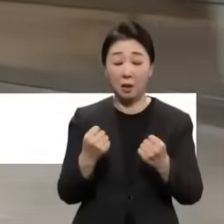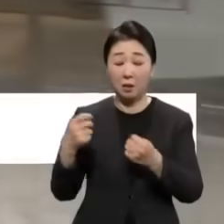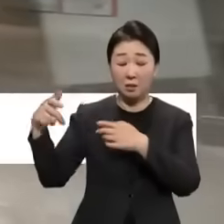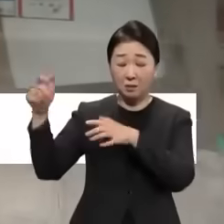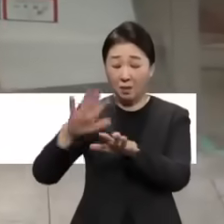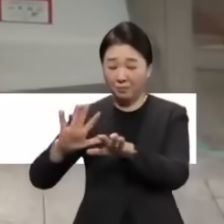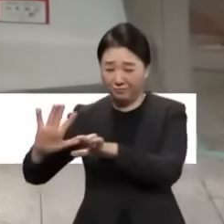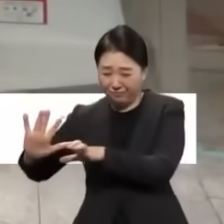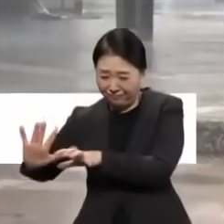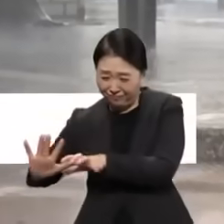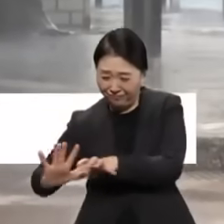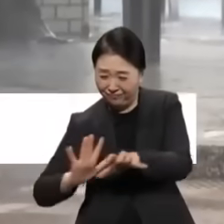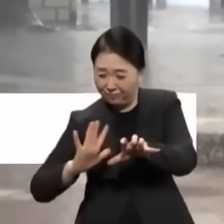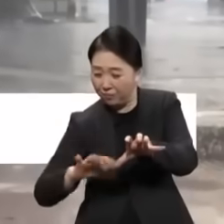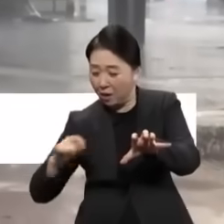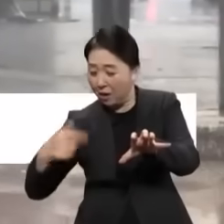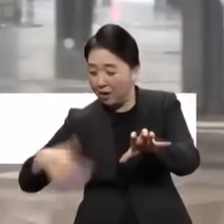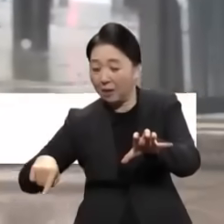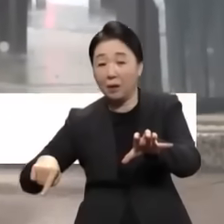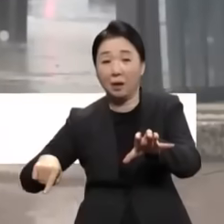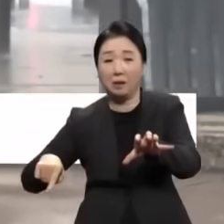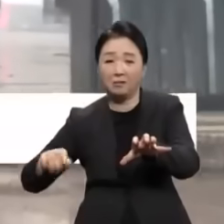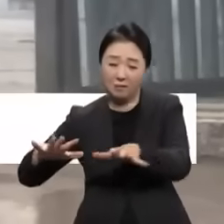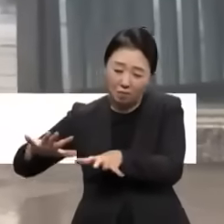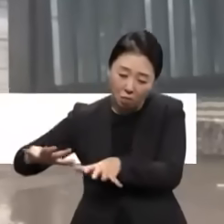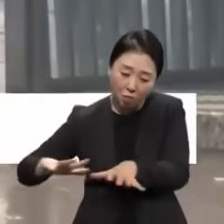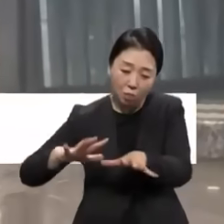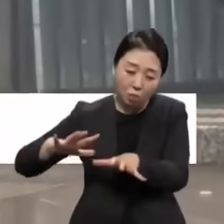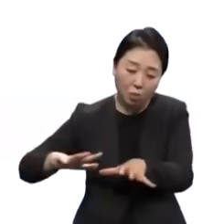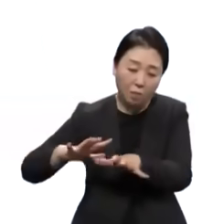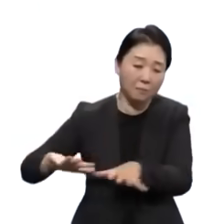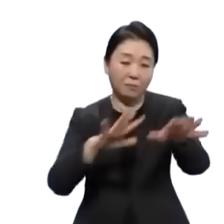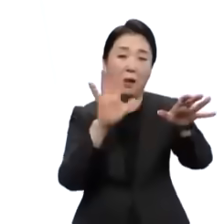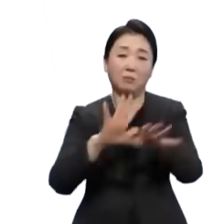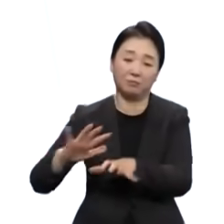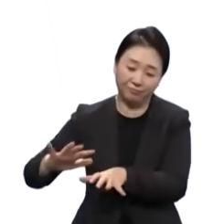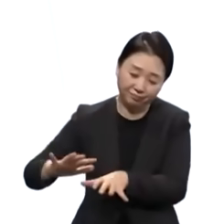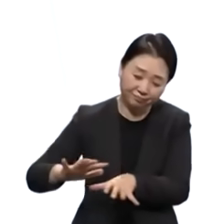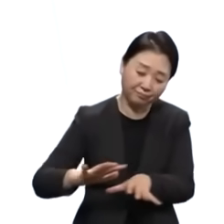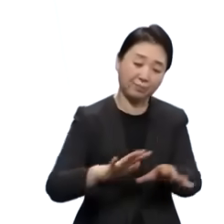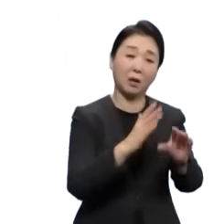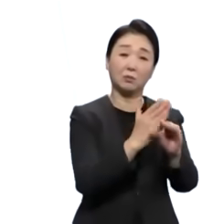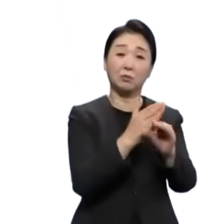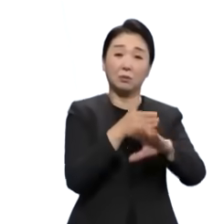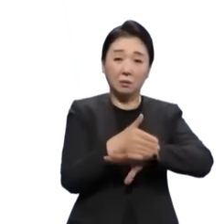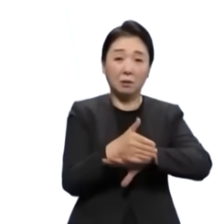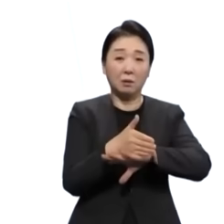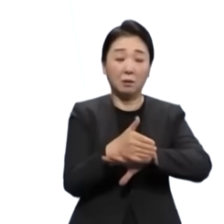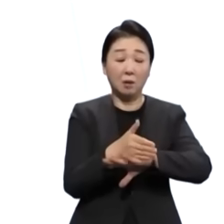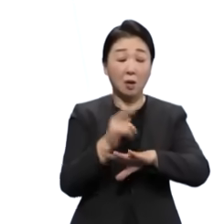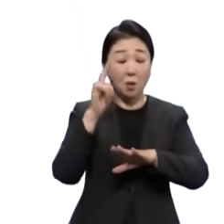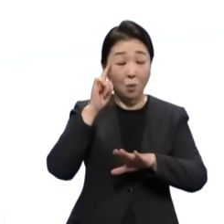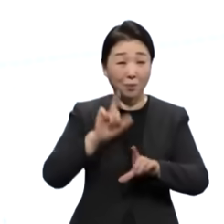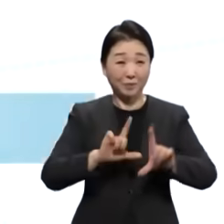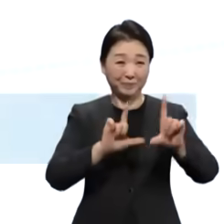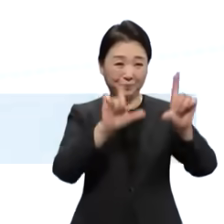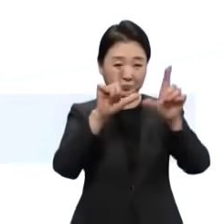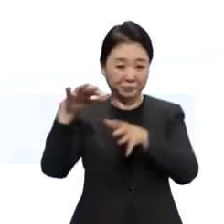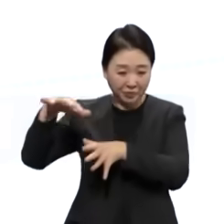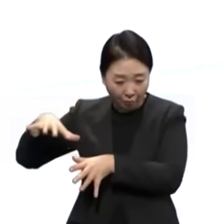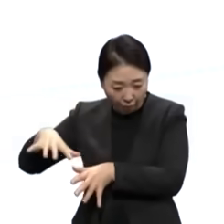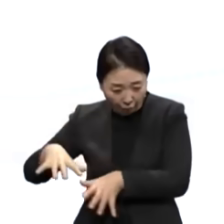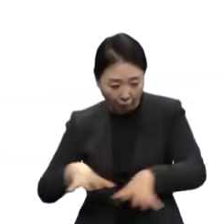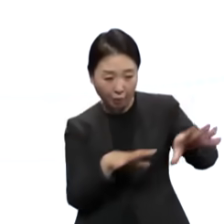밀어올리는 편서풍이 약해져 있어 태풍의 전진 속도가 느려진 겁니다. 진로를 동쪽으로 꺾어 오늘 규슈 지역을 빠져나간